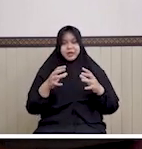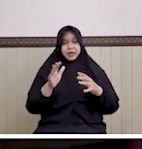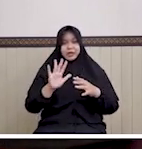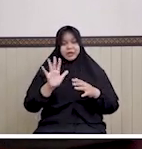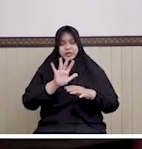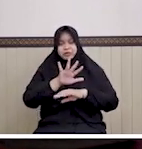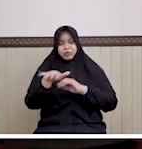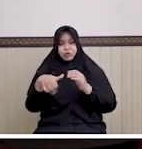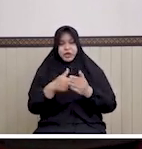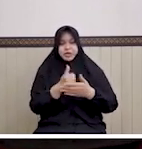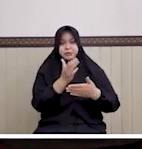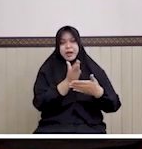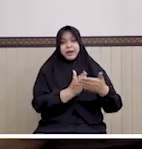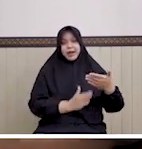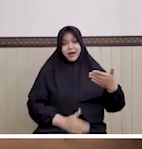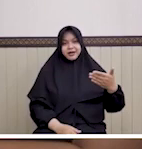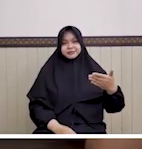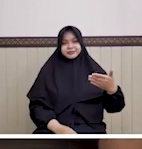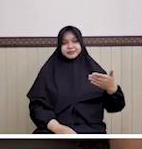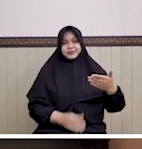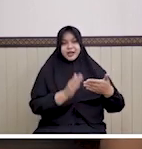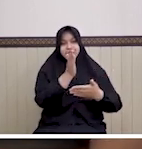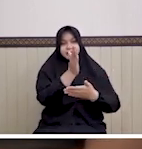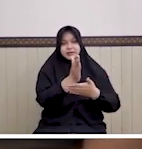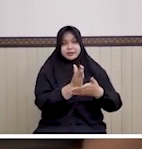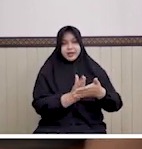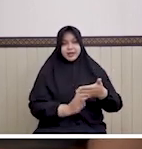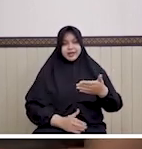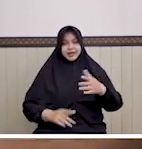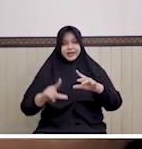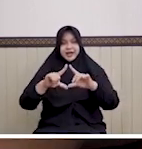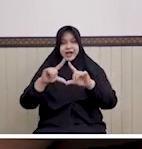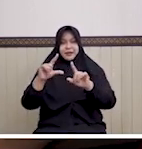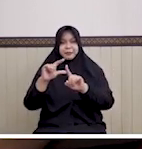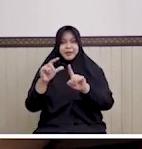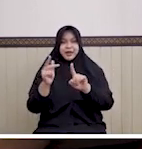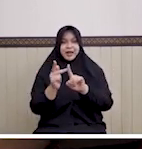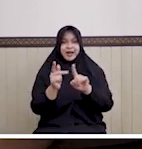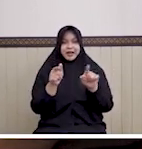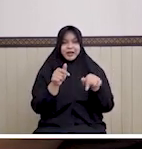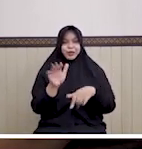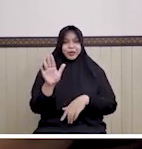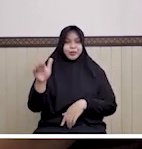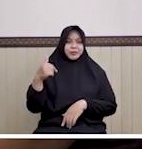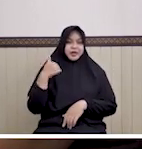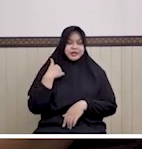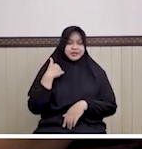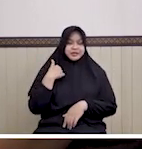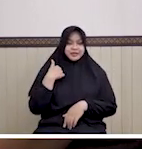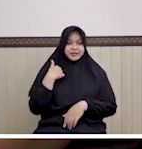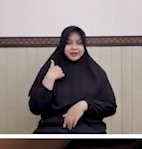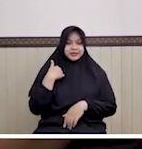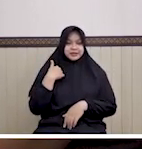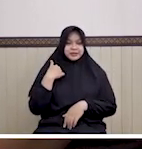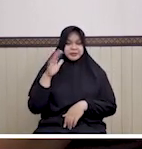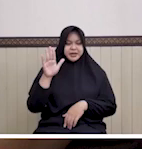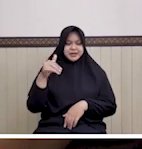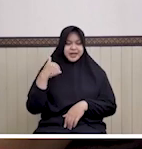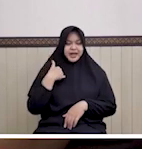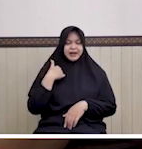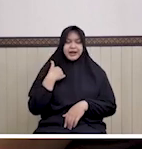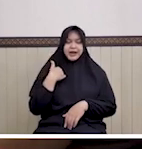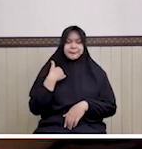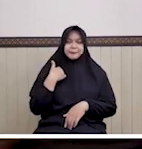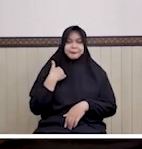bilang tidak semuanya ya Bu ya sebagian aparat penegak hukum itu masih ada Pak masih ada yang